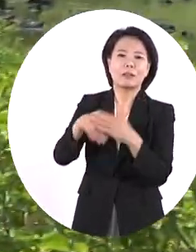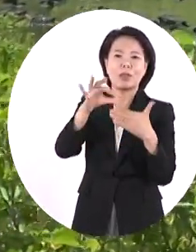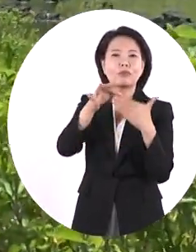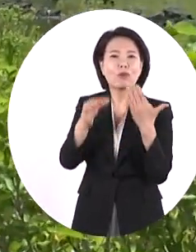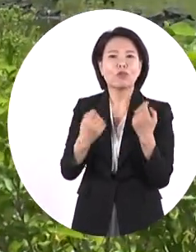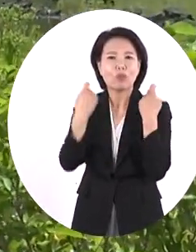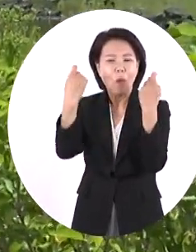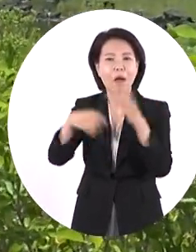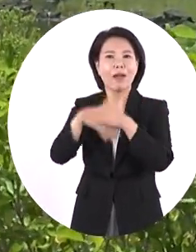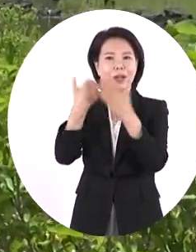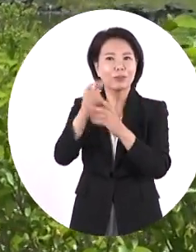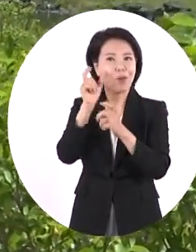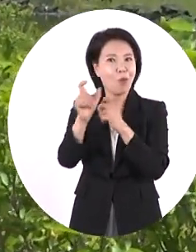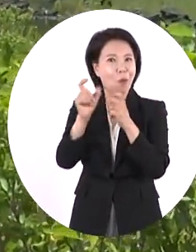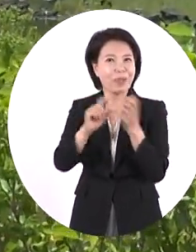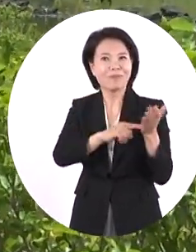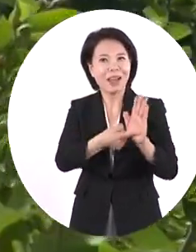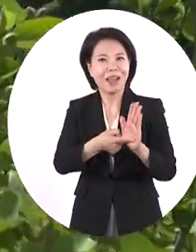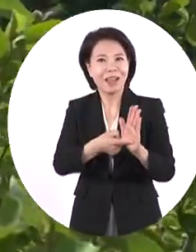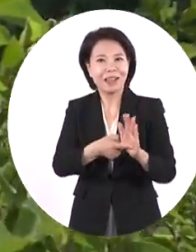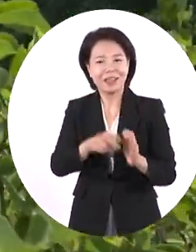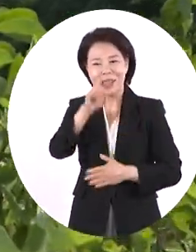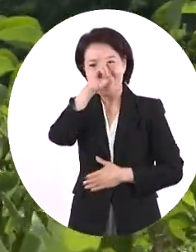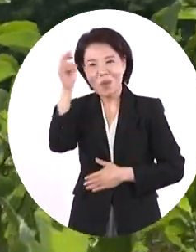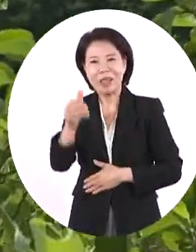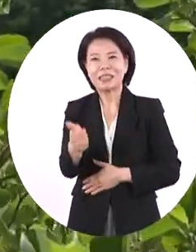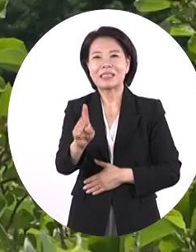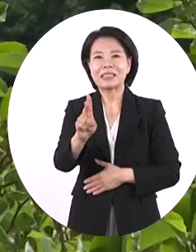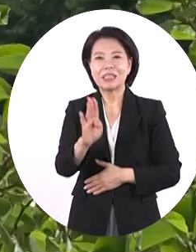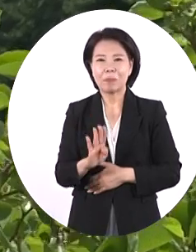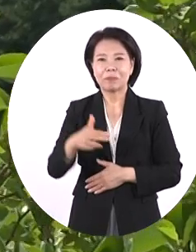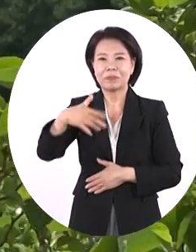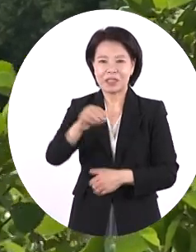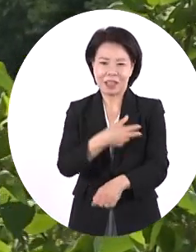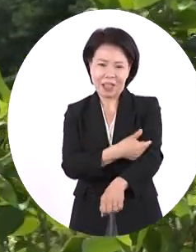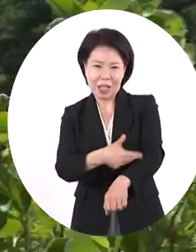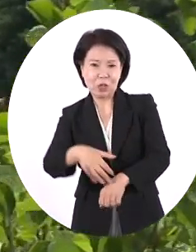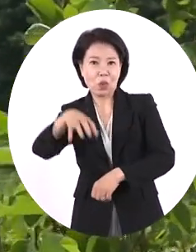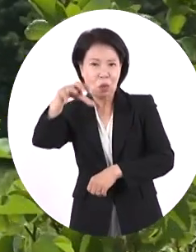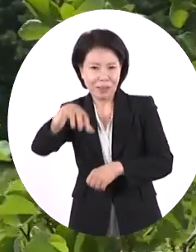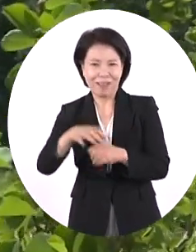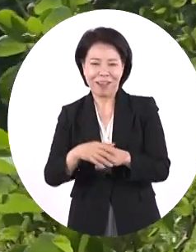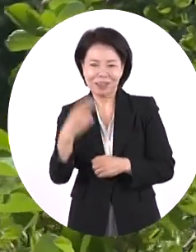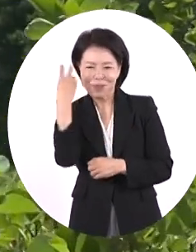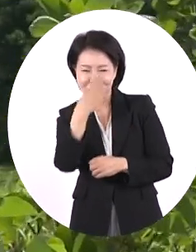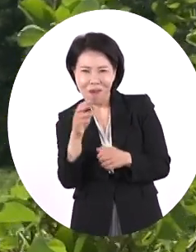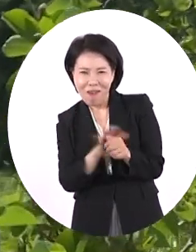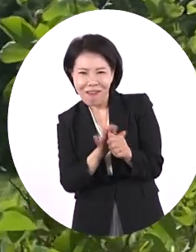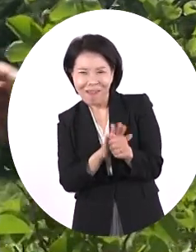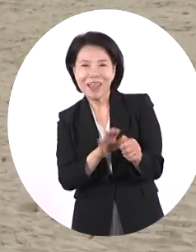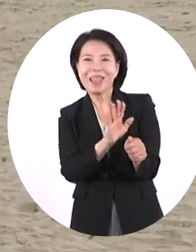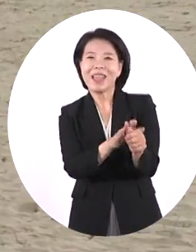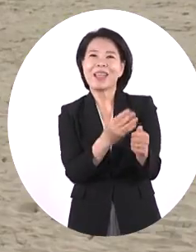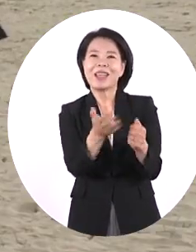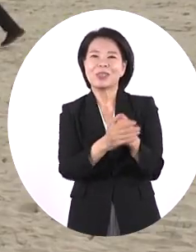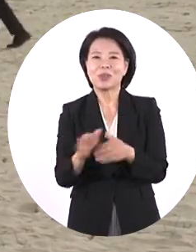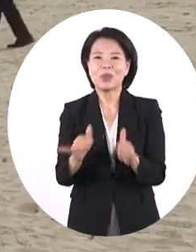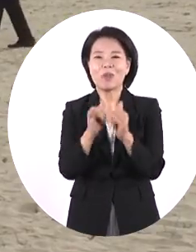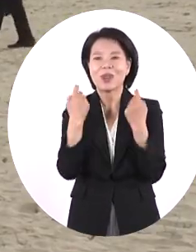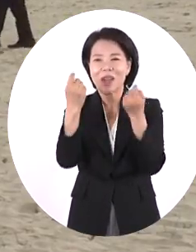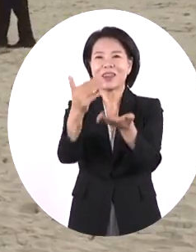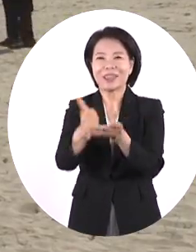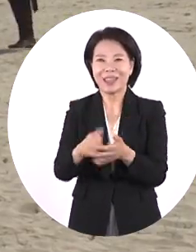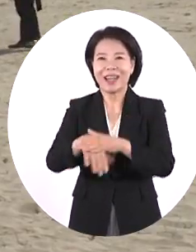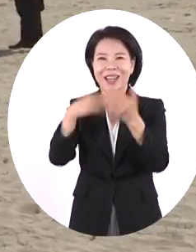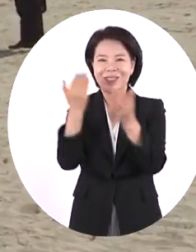방안도 모색했습니다. 오후에는 협재수욕장으로 이동해 안전요원을 격려하고 도민,